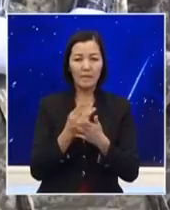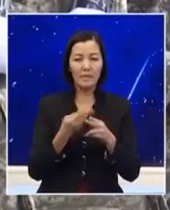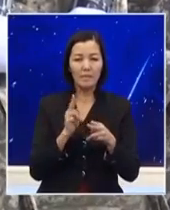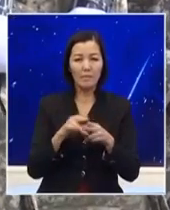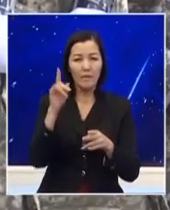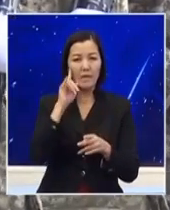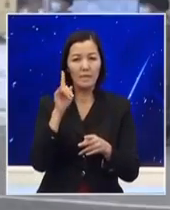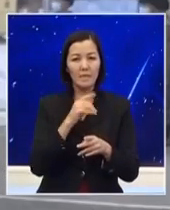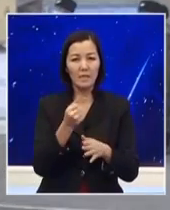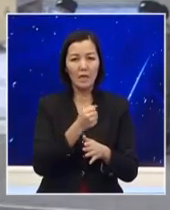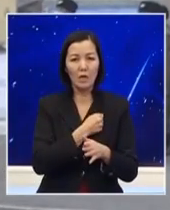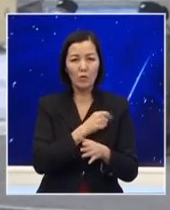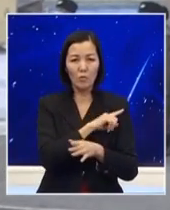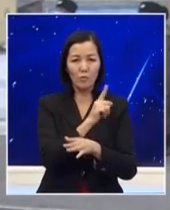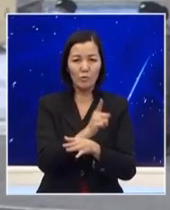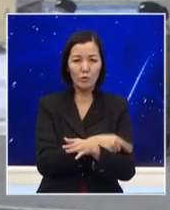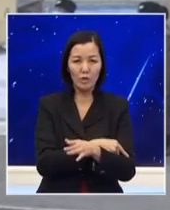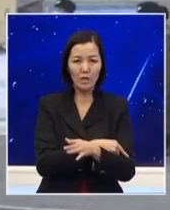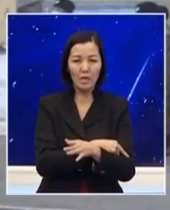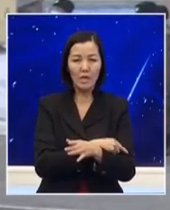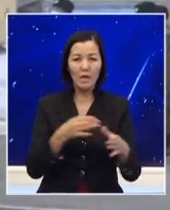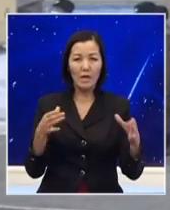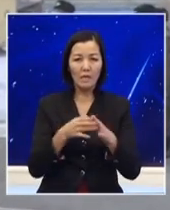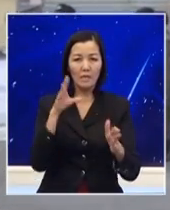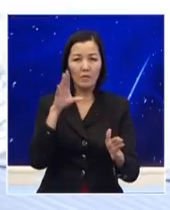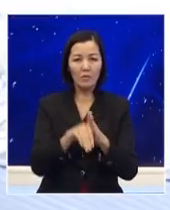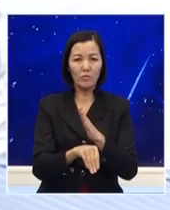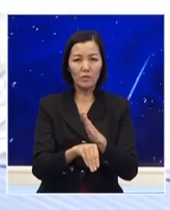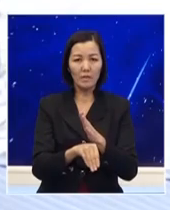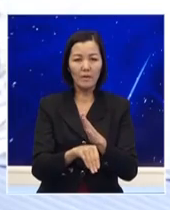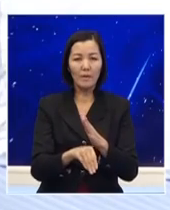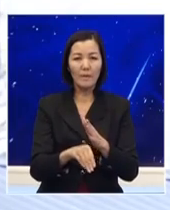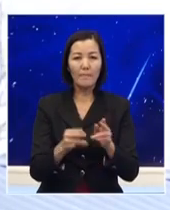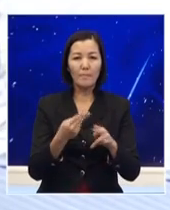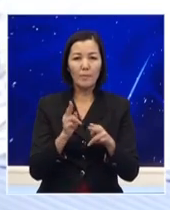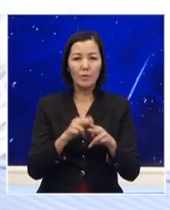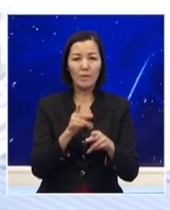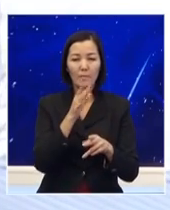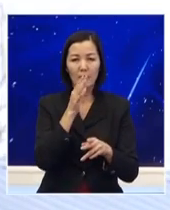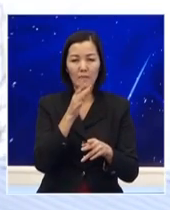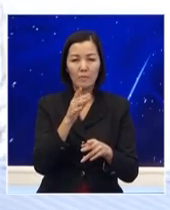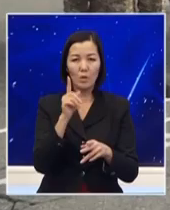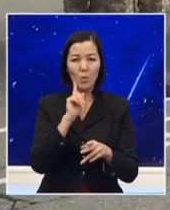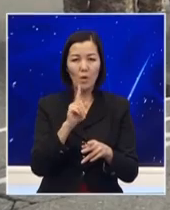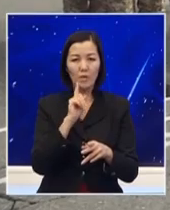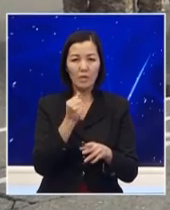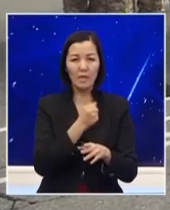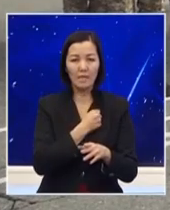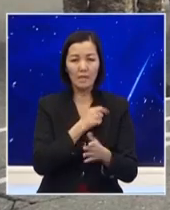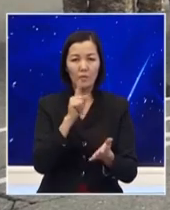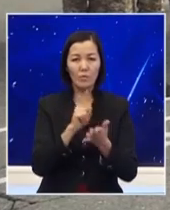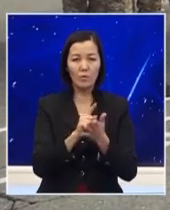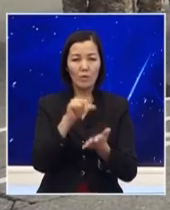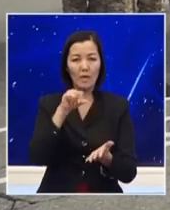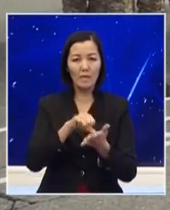Себебі Қазақстан қарулы күштері элитасының қатарын толықтырды. Мұнда мерзімді әскери борышын өтеуге келгендер